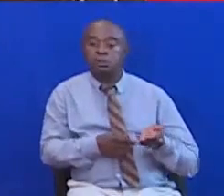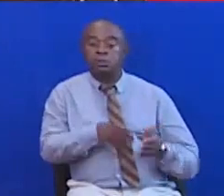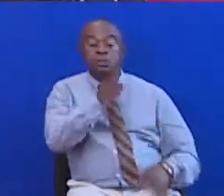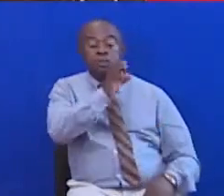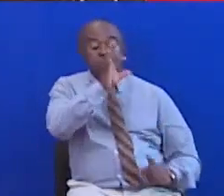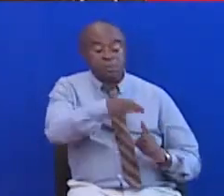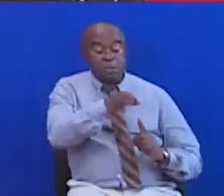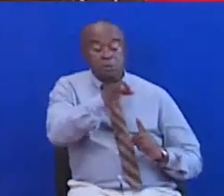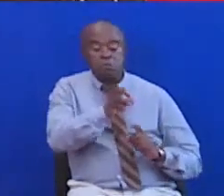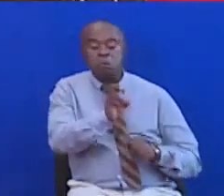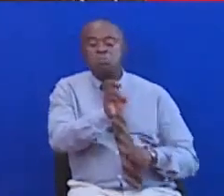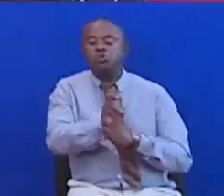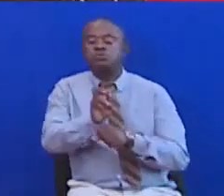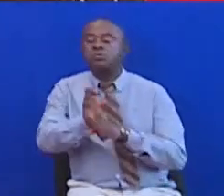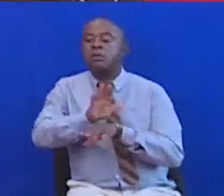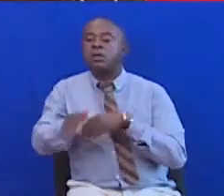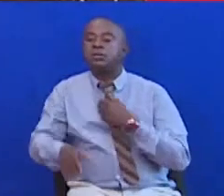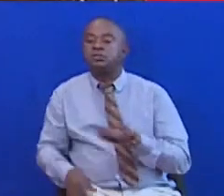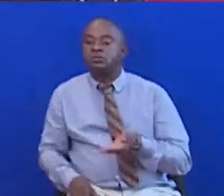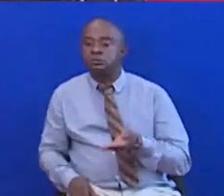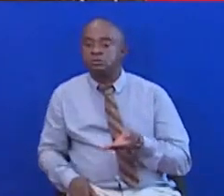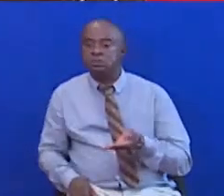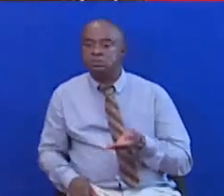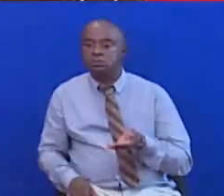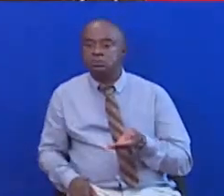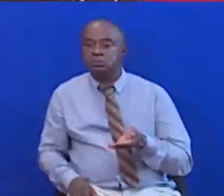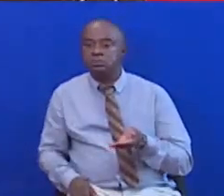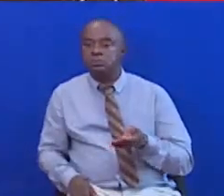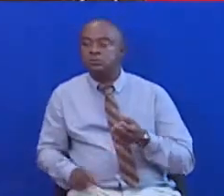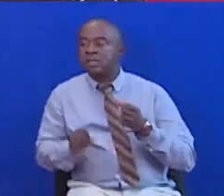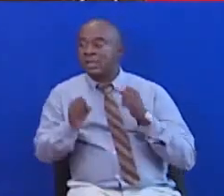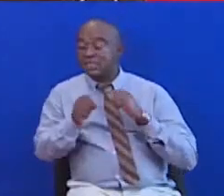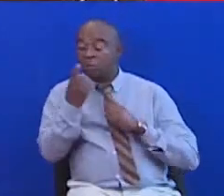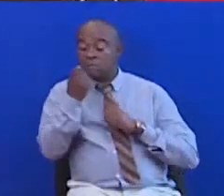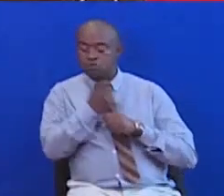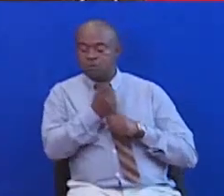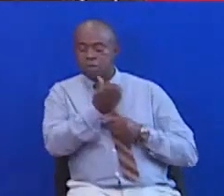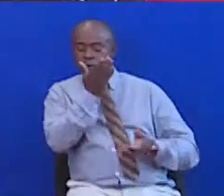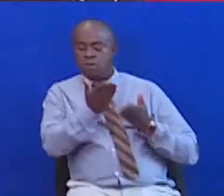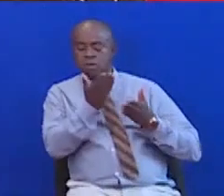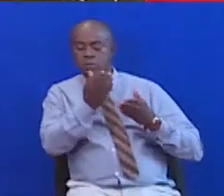whichever decision itakayofanyika, ifanyike tathmini ya kina.